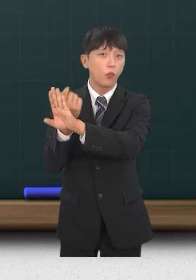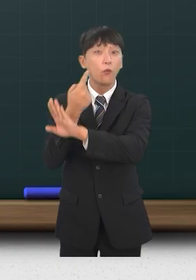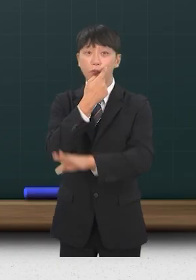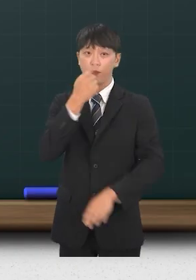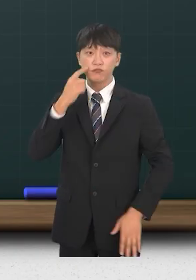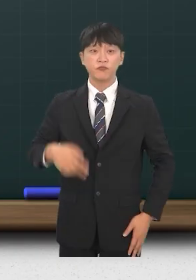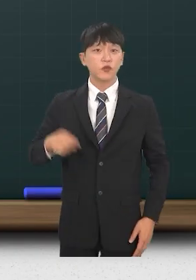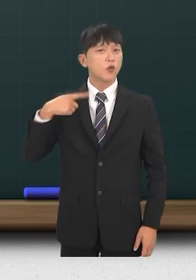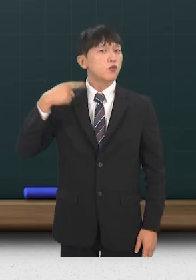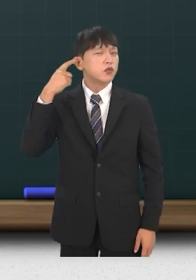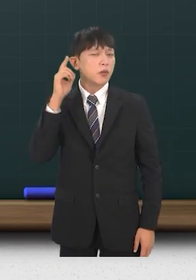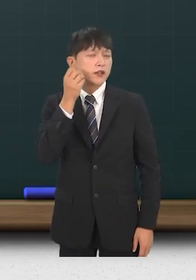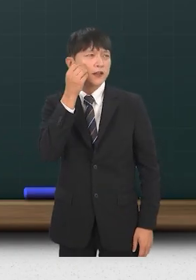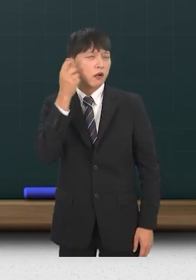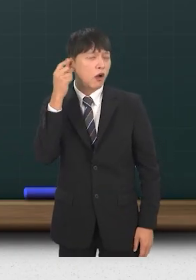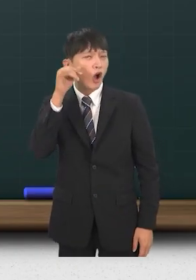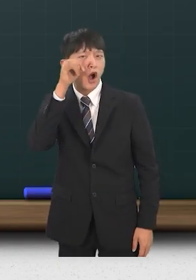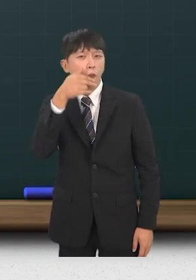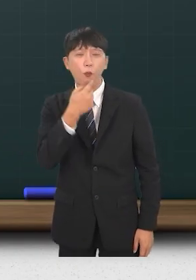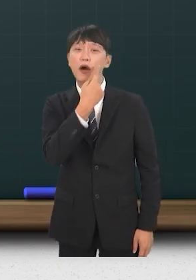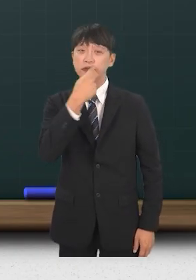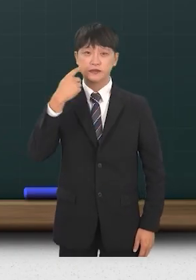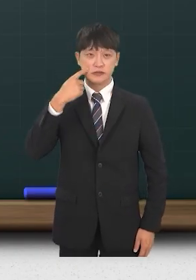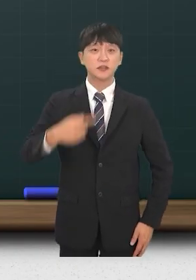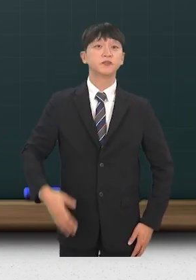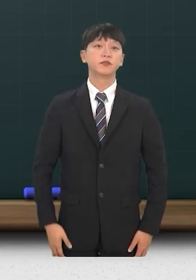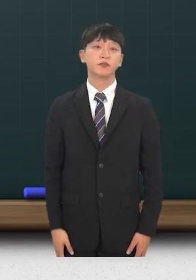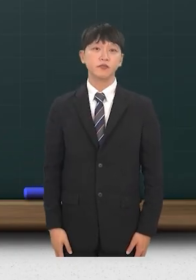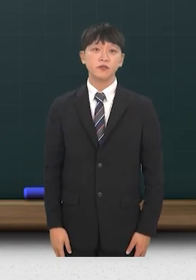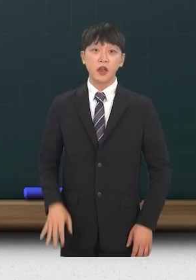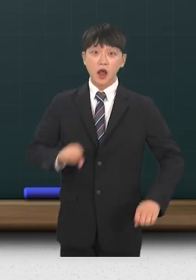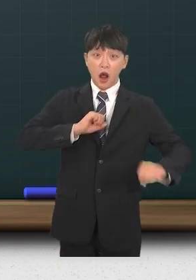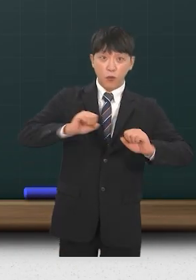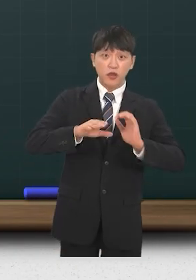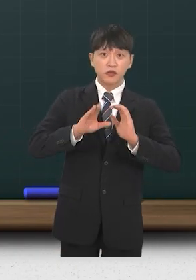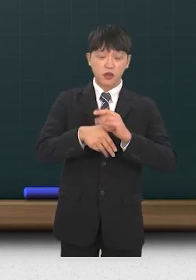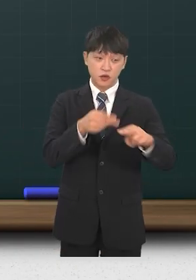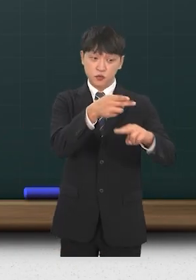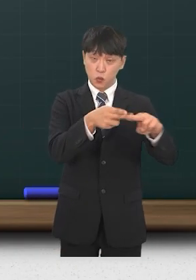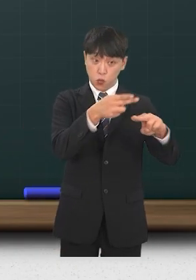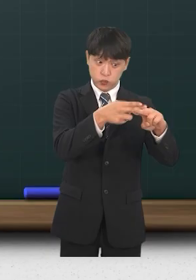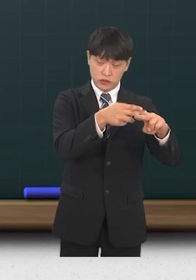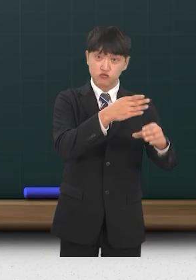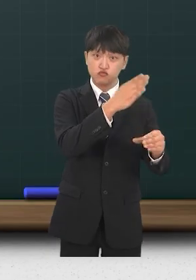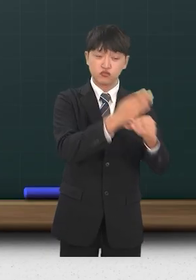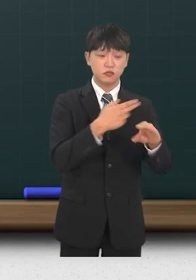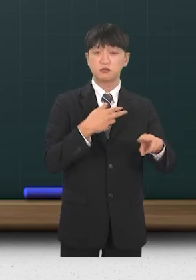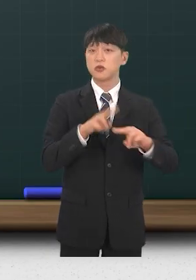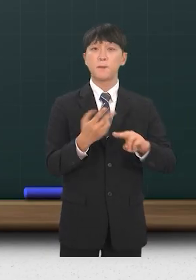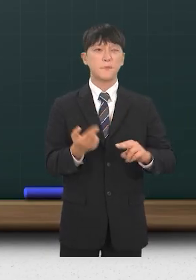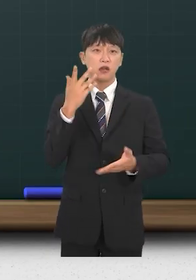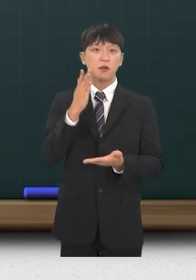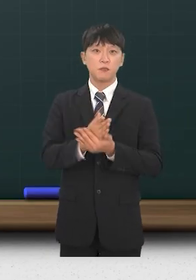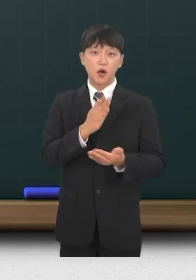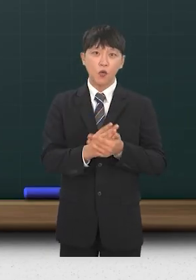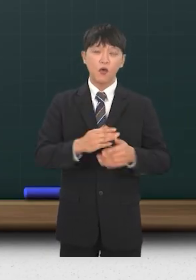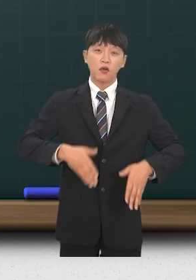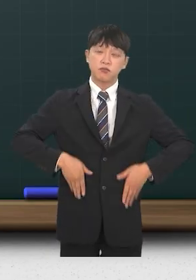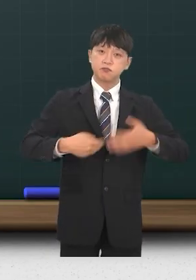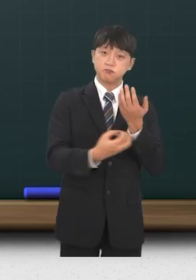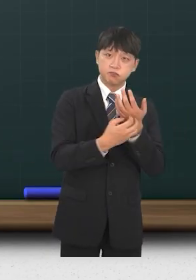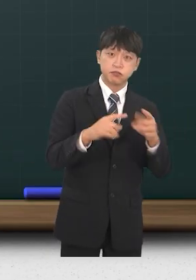가스레인지 중간 밸브를 점검하고 코로는 타는 냄새는 없는지 확인. 손으로는 만져보고 또 두들겨